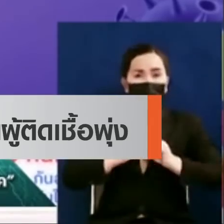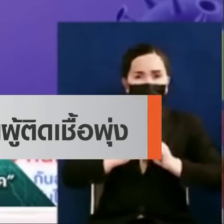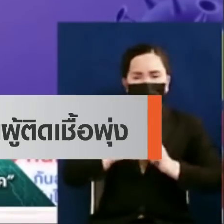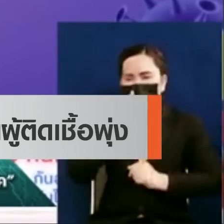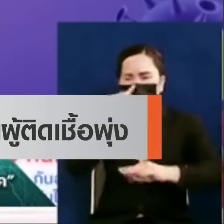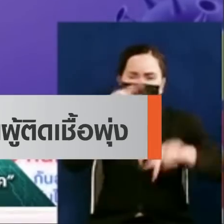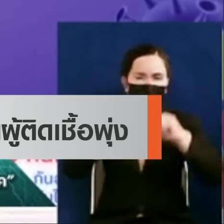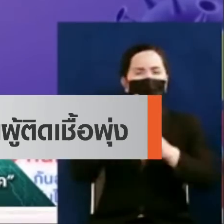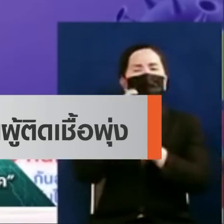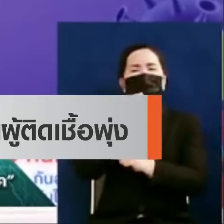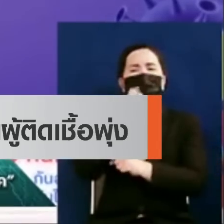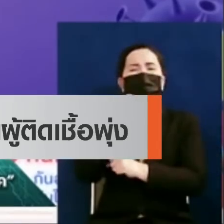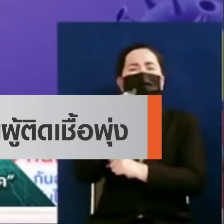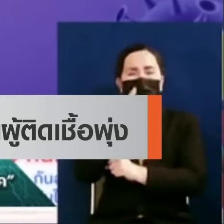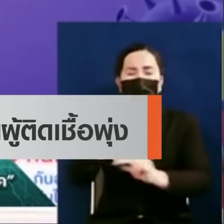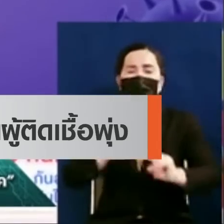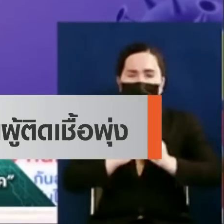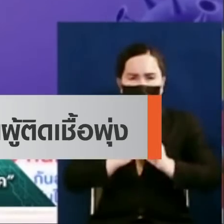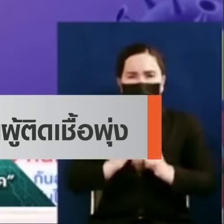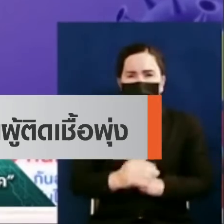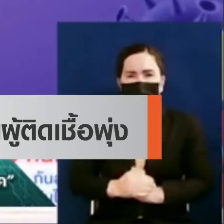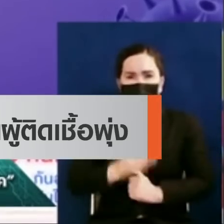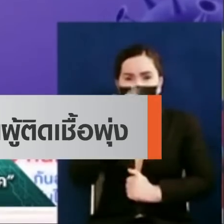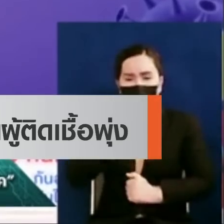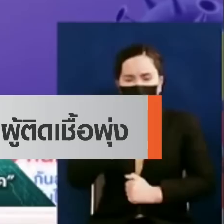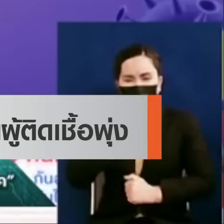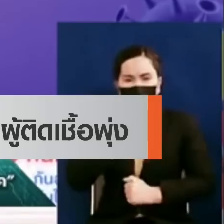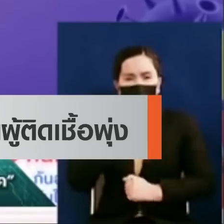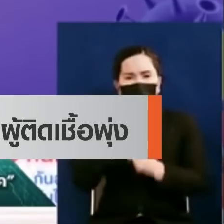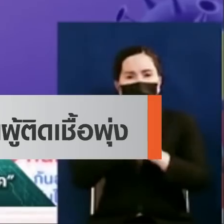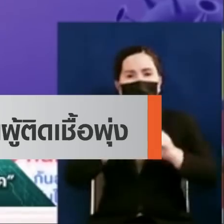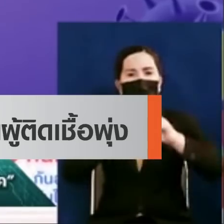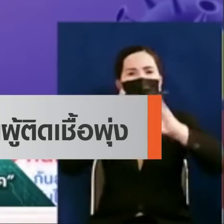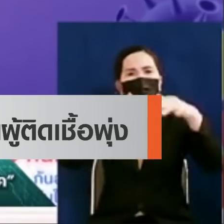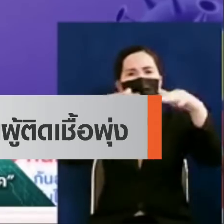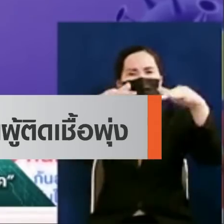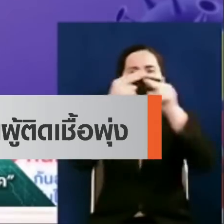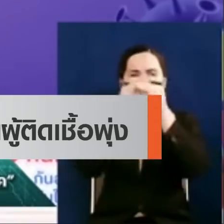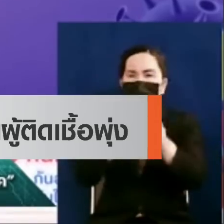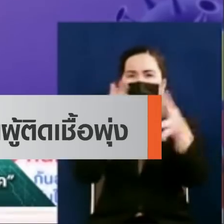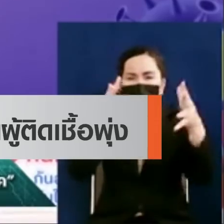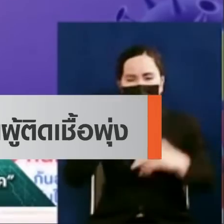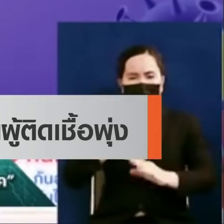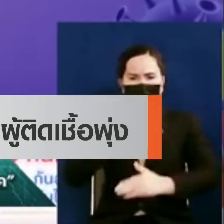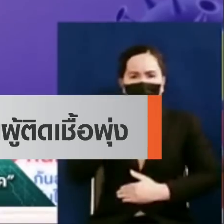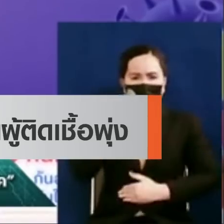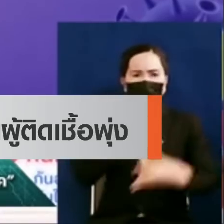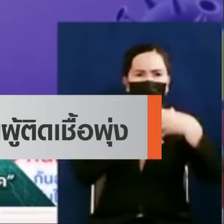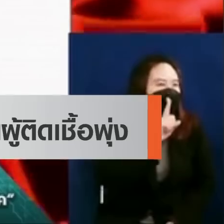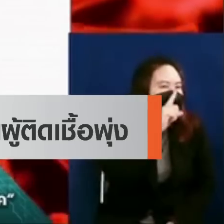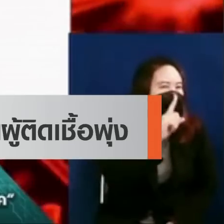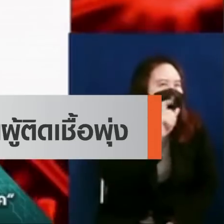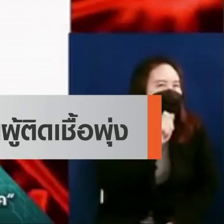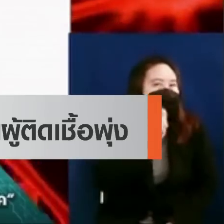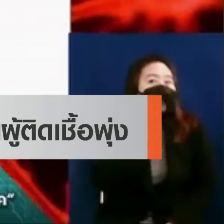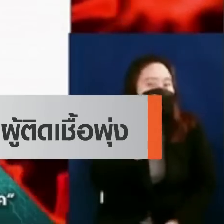ราในร้านเลี่ยงไปซื้อของในที่ที่มีคนจำนวนมากอย่างเช่นตลาดแล้วก็ห้างนะคะเลี่ยงใกล้ชิดผู้อื่นนอกบ้